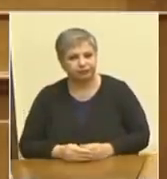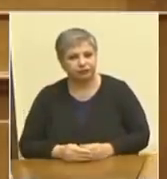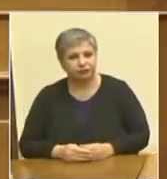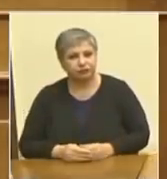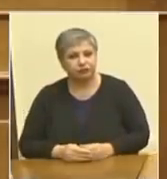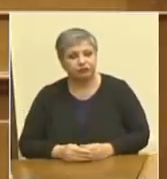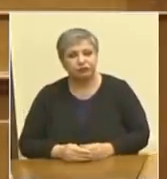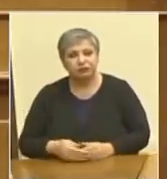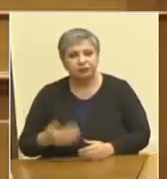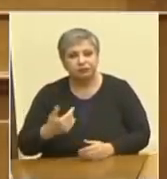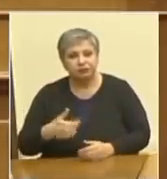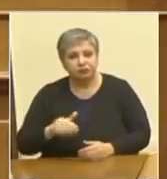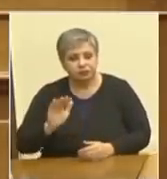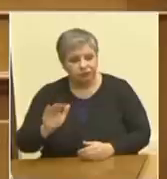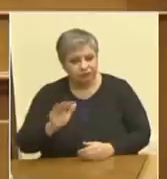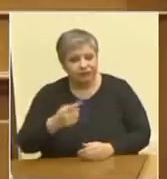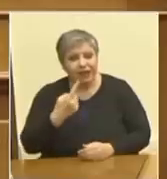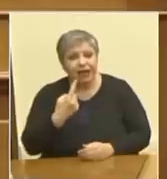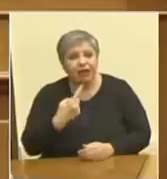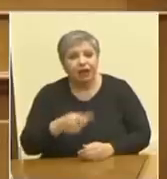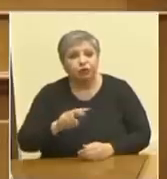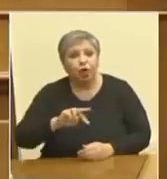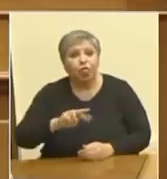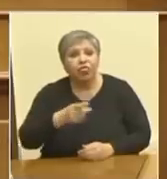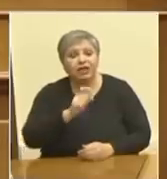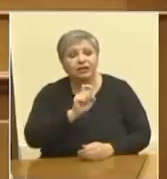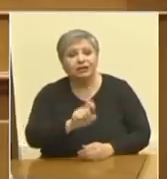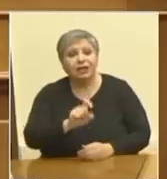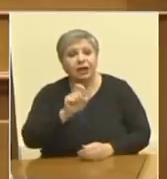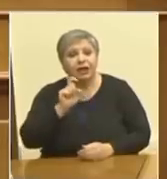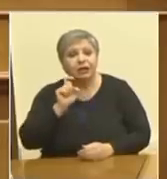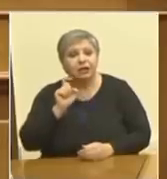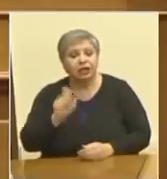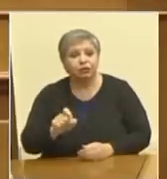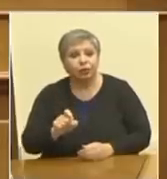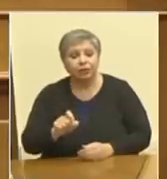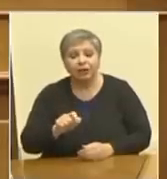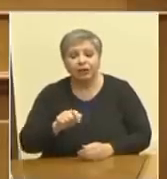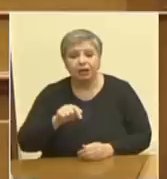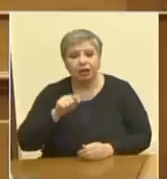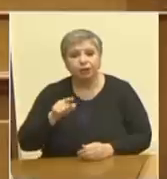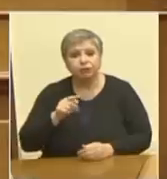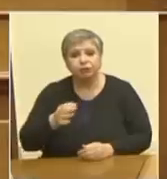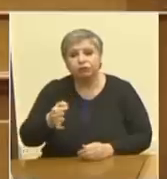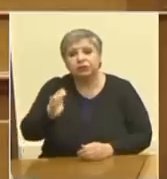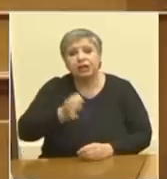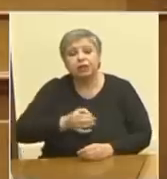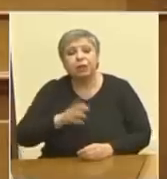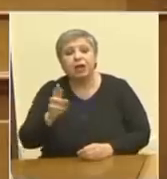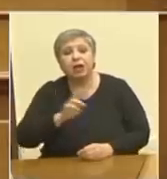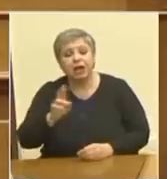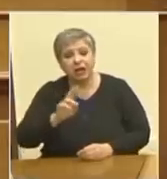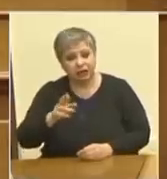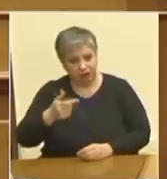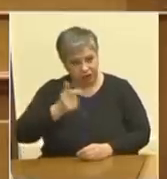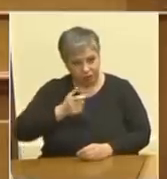Ναι ή όχι. 100 δισεκατομμύρια, δεν το είπα εγώ. Ο κύριος Ρέγκλινγκ το είπε. Δεν το είπα εγώ, κύριε